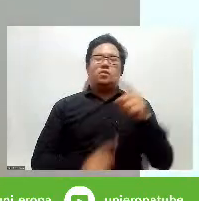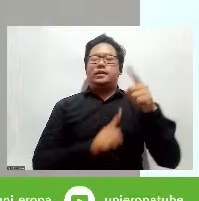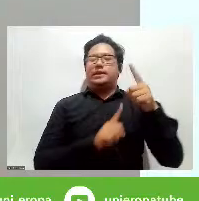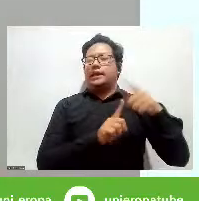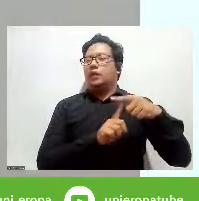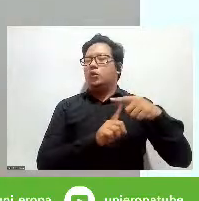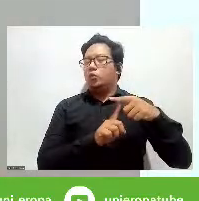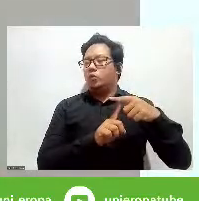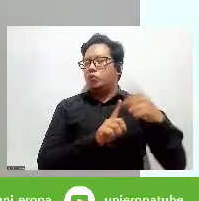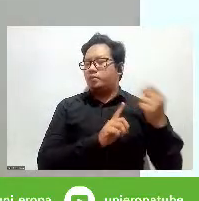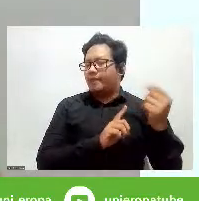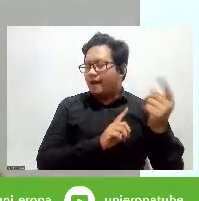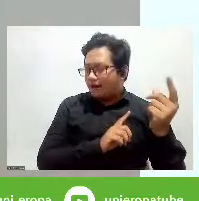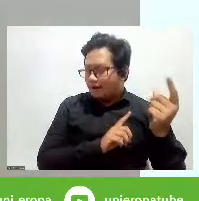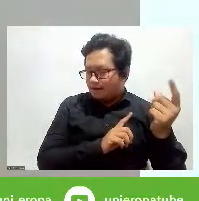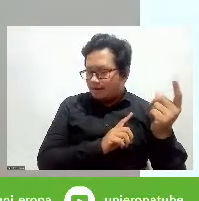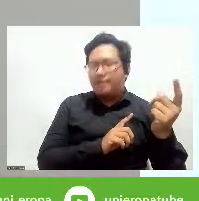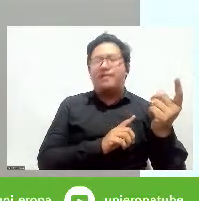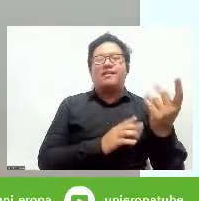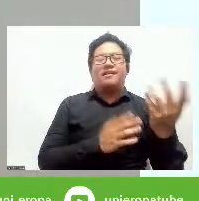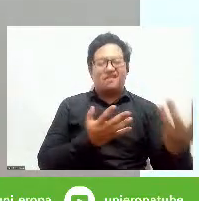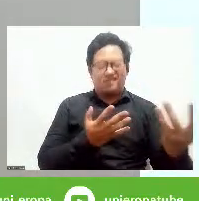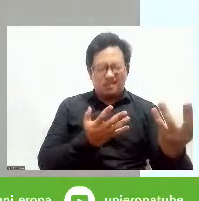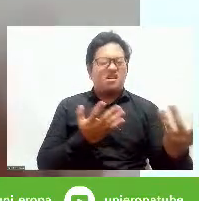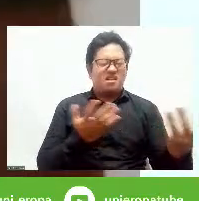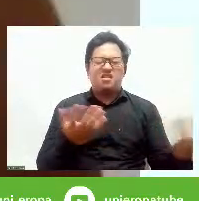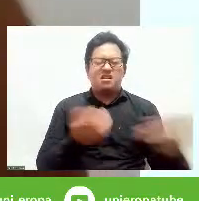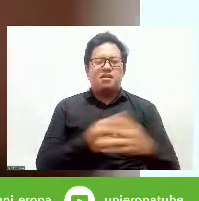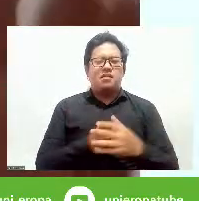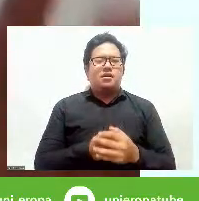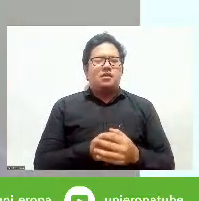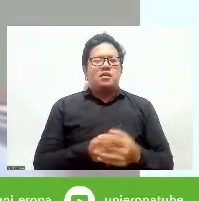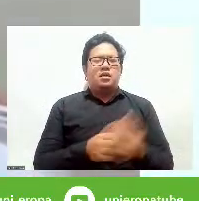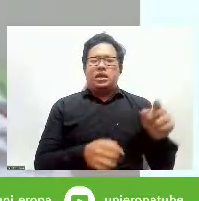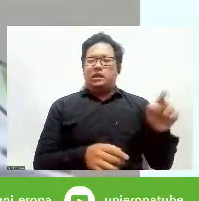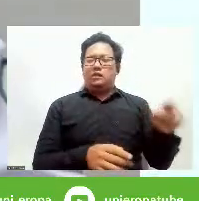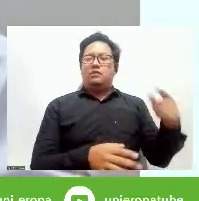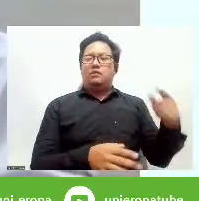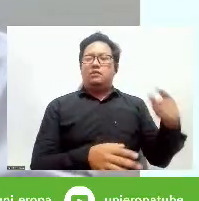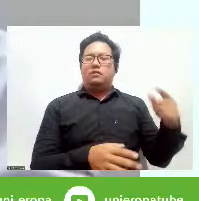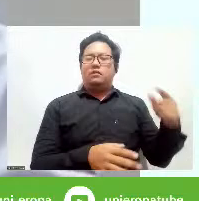without health and education nah